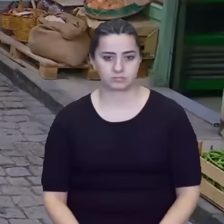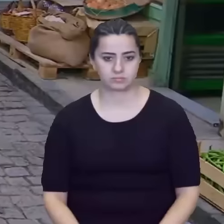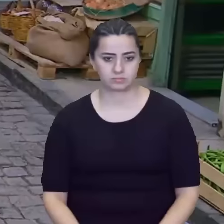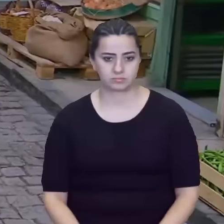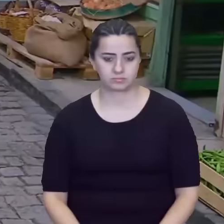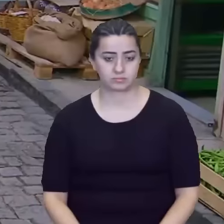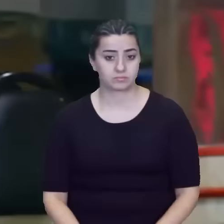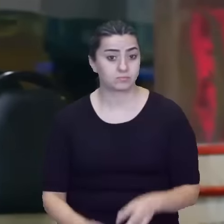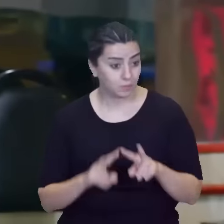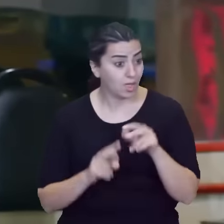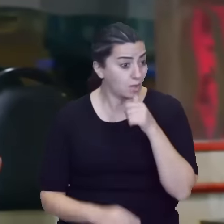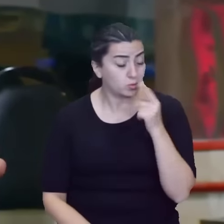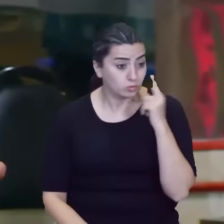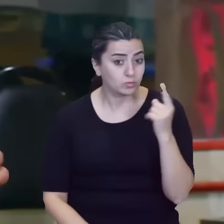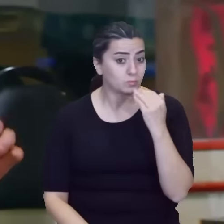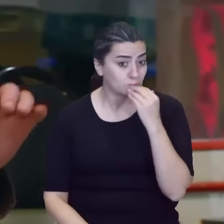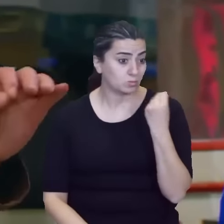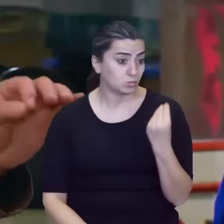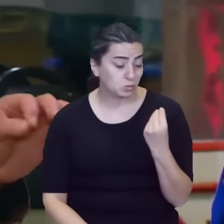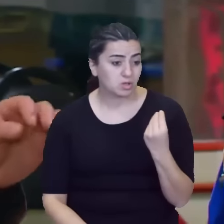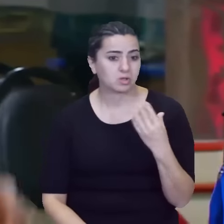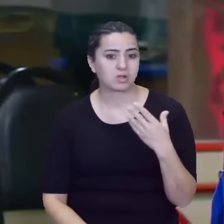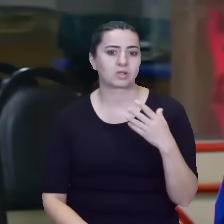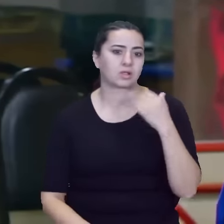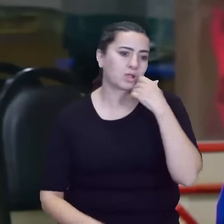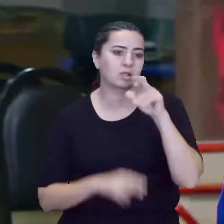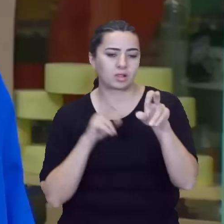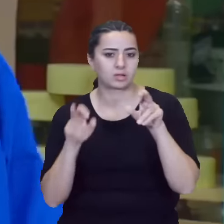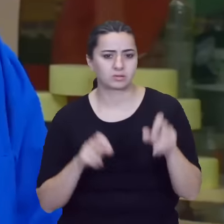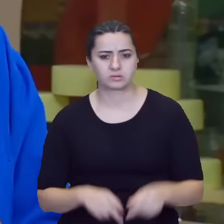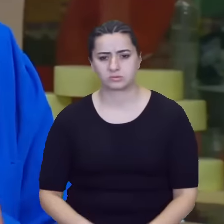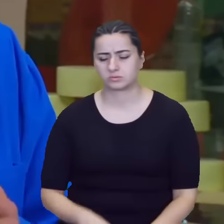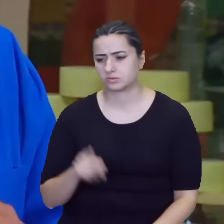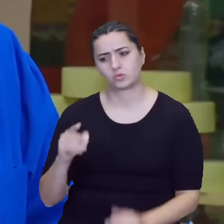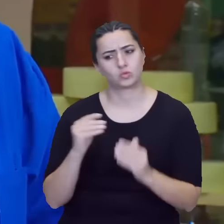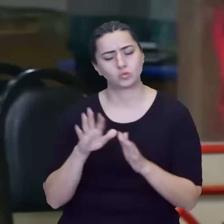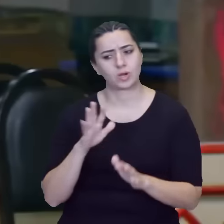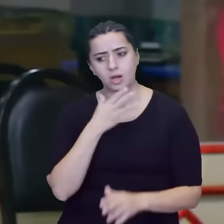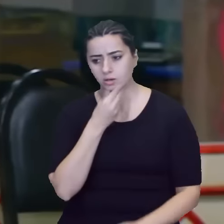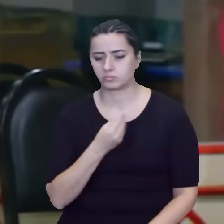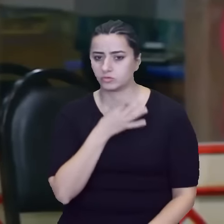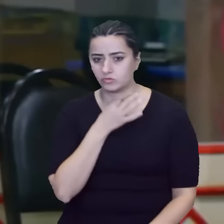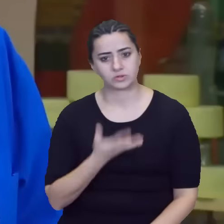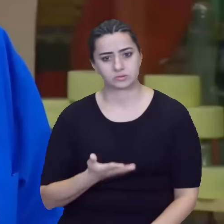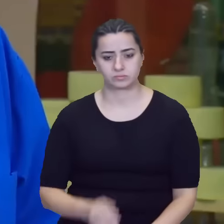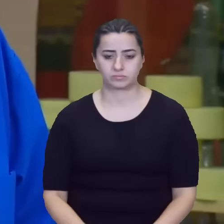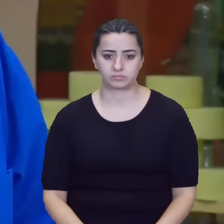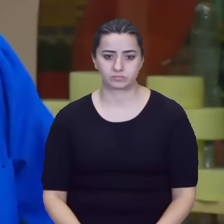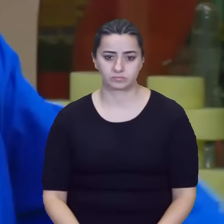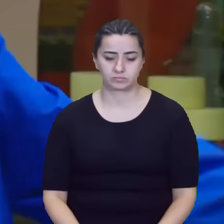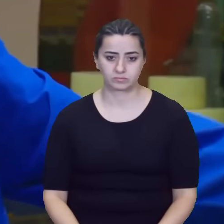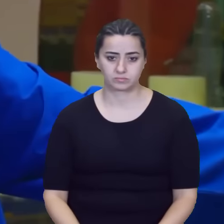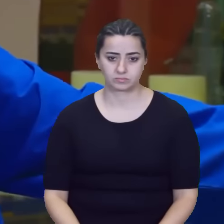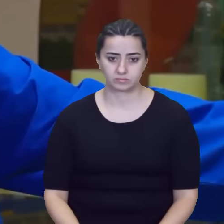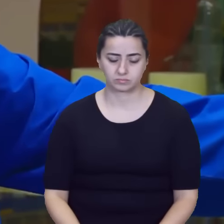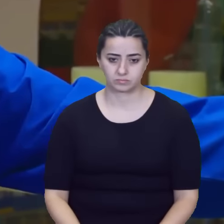Gördün mü Mehmet abi? Bak peynirim güzeldir, bilmem nedir, milleti kandırır. Sana hiç yakıştı mı şimdi Bekir Allah aşkına? Yakıştı mı?